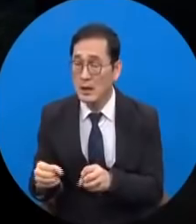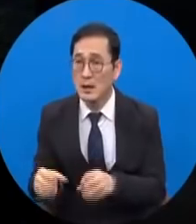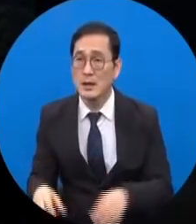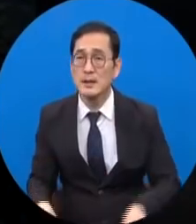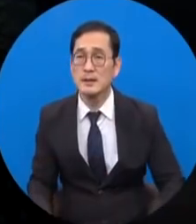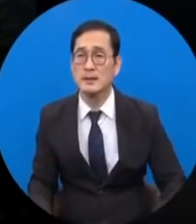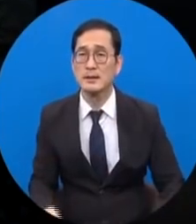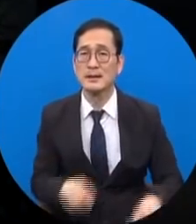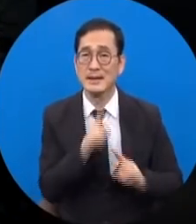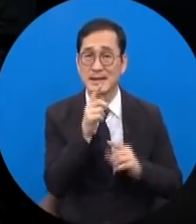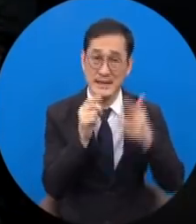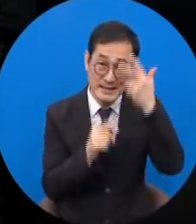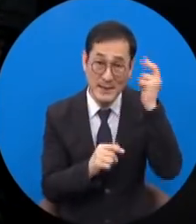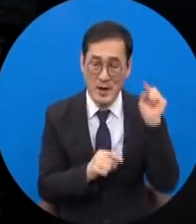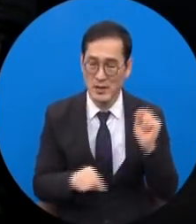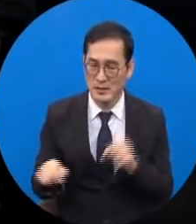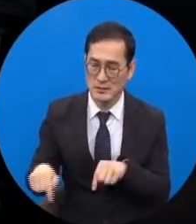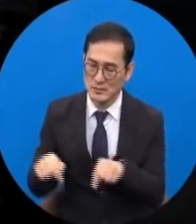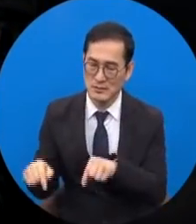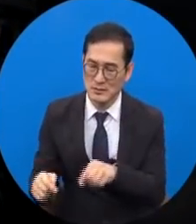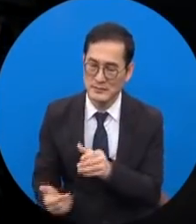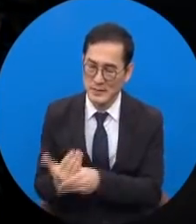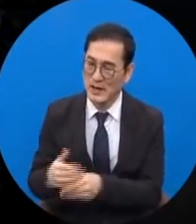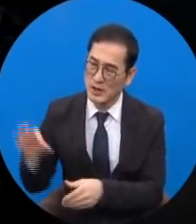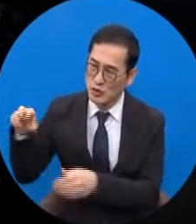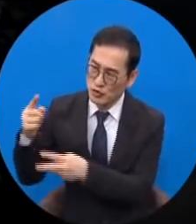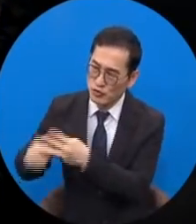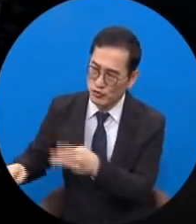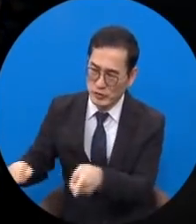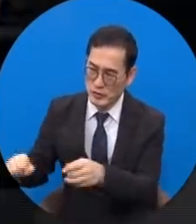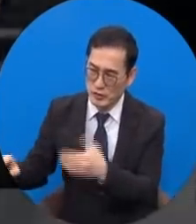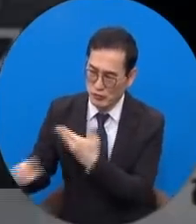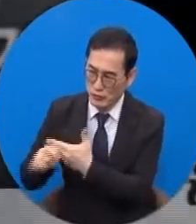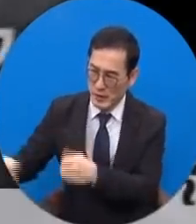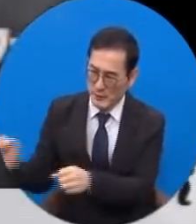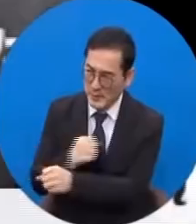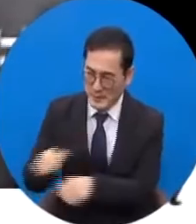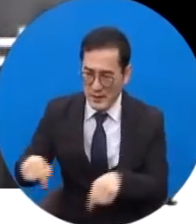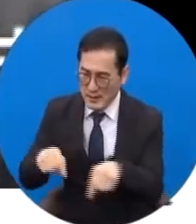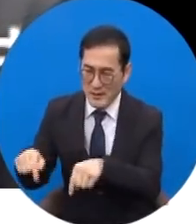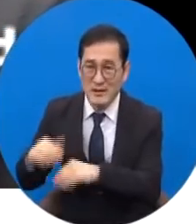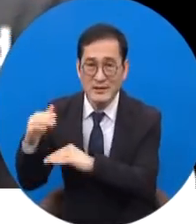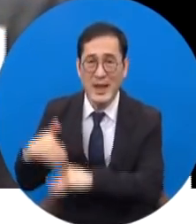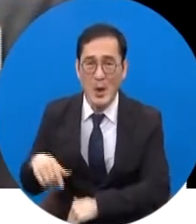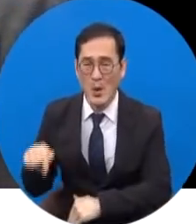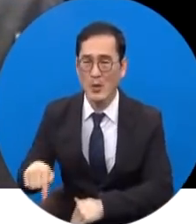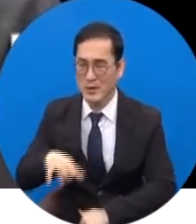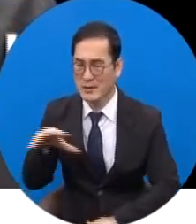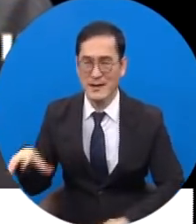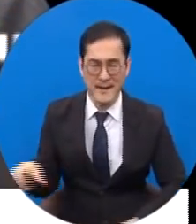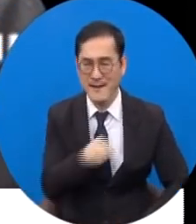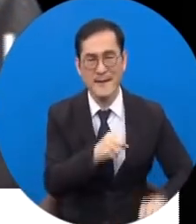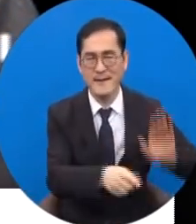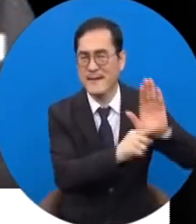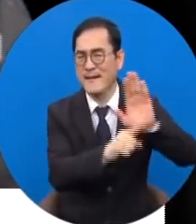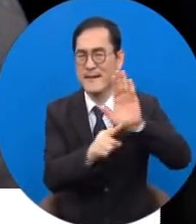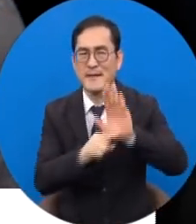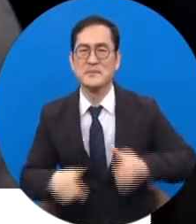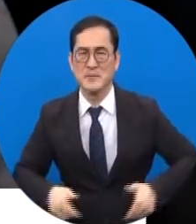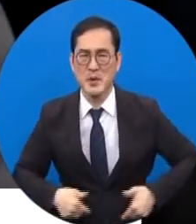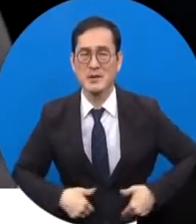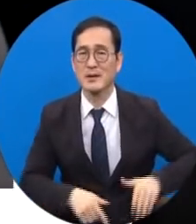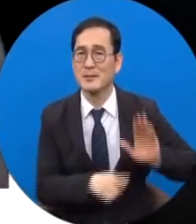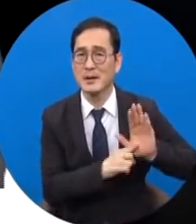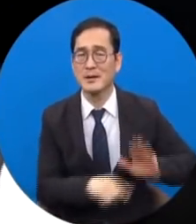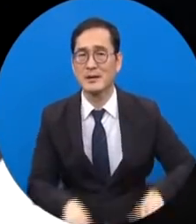거지 쓴 참을 이길 수 없다 라는 글을 이같이 함께 올리기도 했습니다 그러니까 이 녹취록이 대장동 사건 의